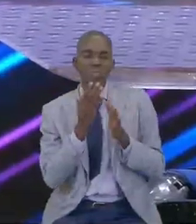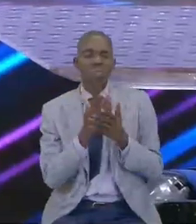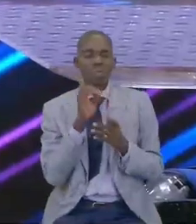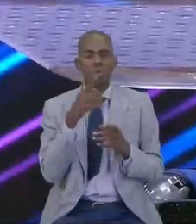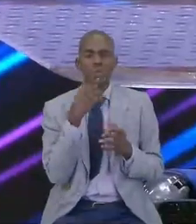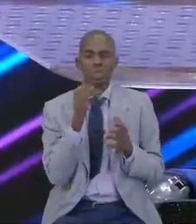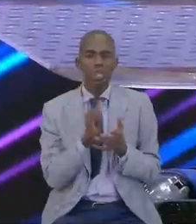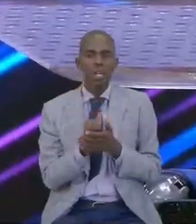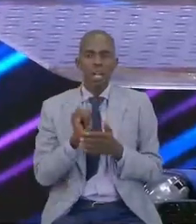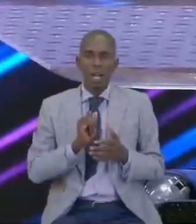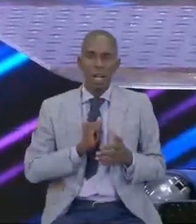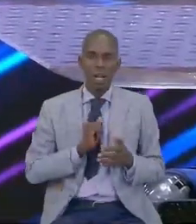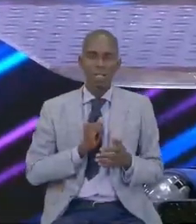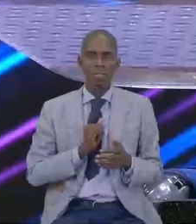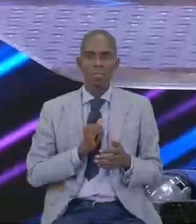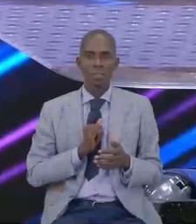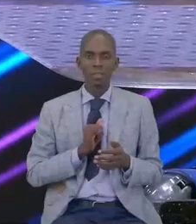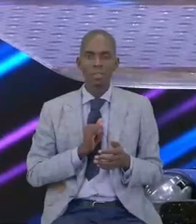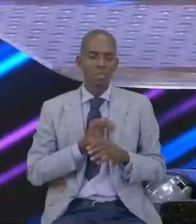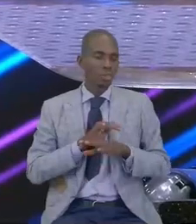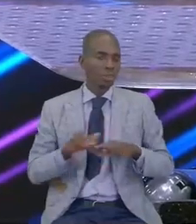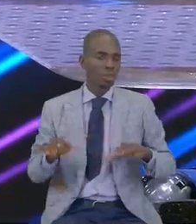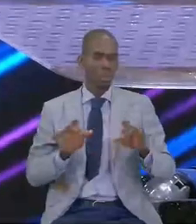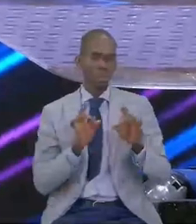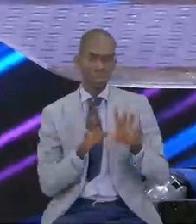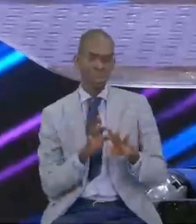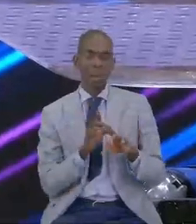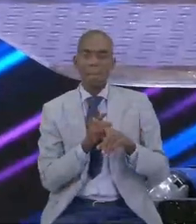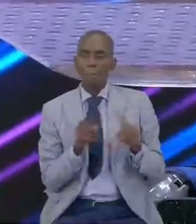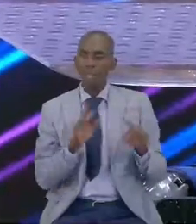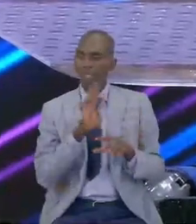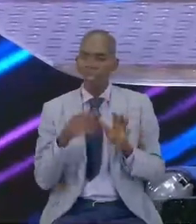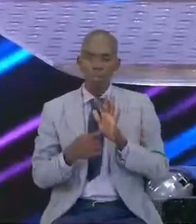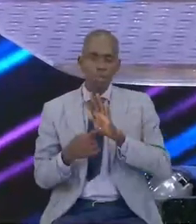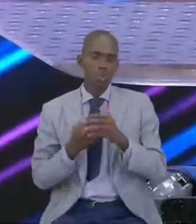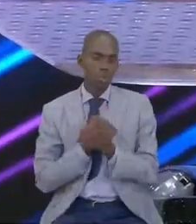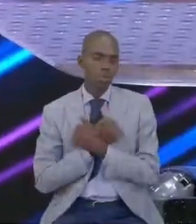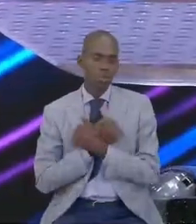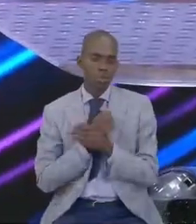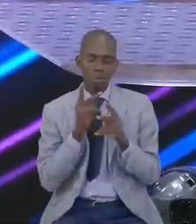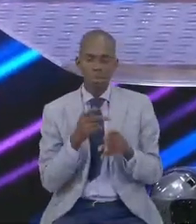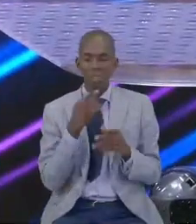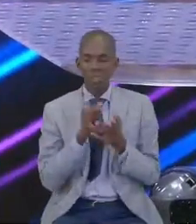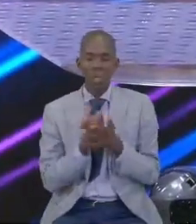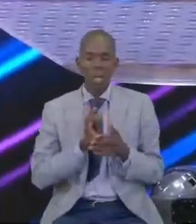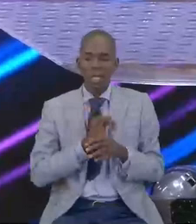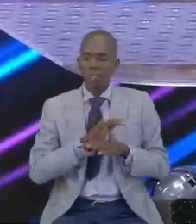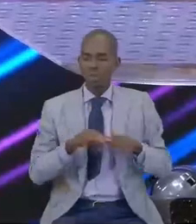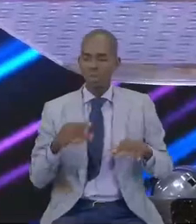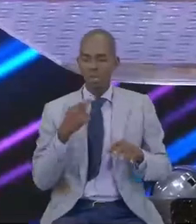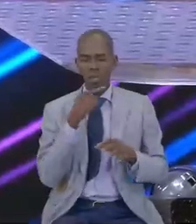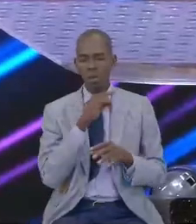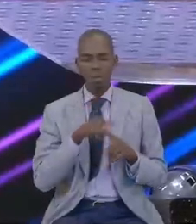pas. Est-ce que tu aimes? Je ne mens pas. Est-ce que tu dis la vérité? Ou bien tu te tais